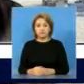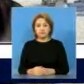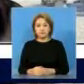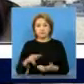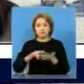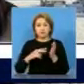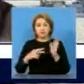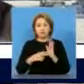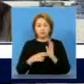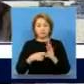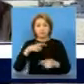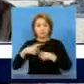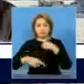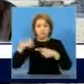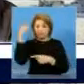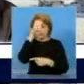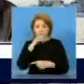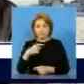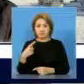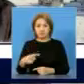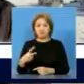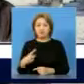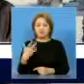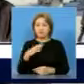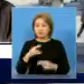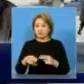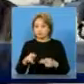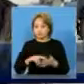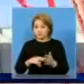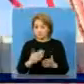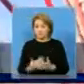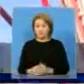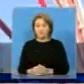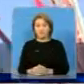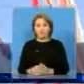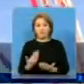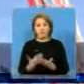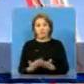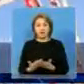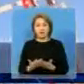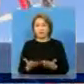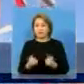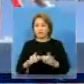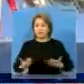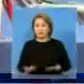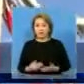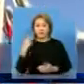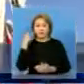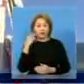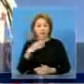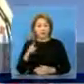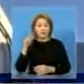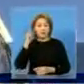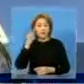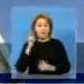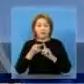Жоспар бойынша келесі жылы 21-ші жылы аяқтауға жоспарлап отыр. Мына алып мұнара тұрғындарды сапалы ұялы